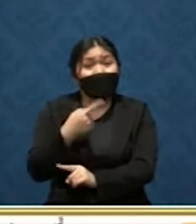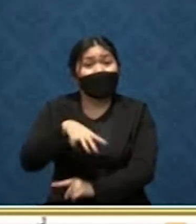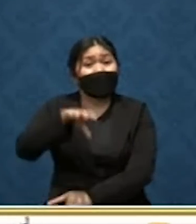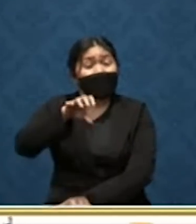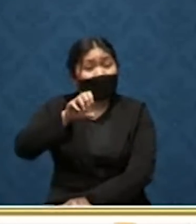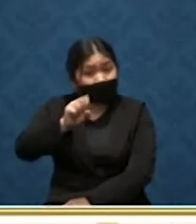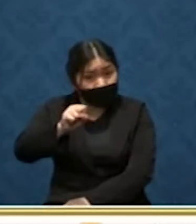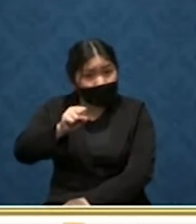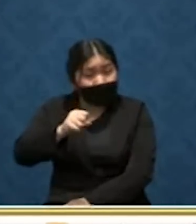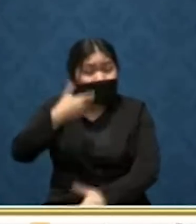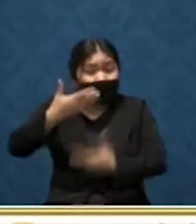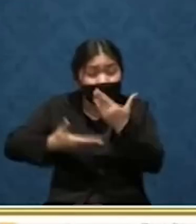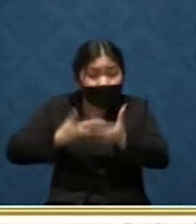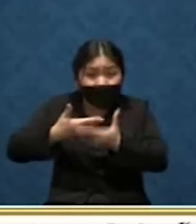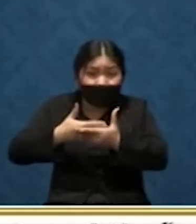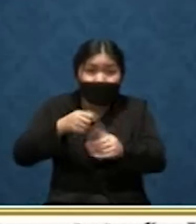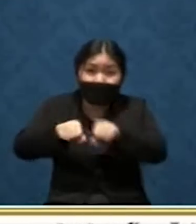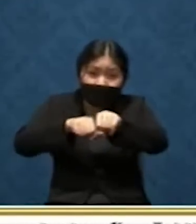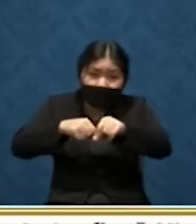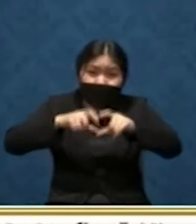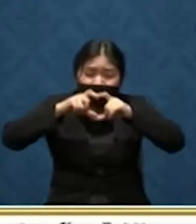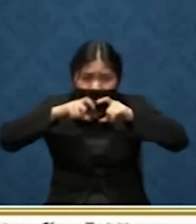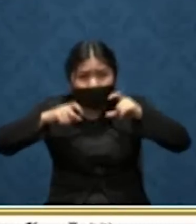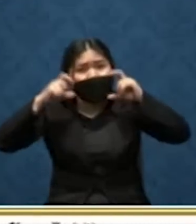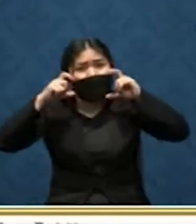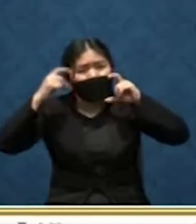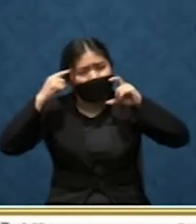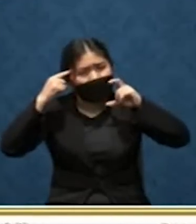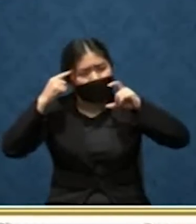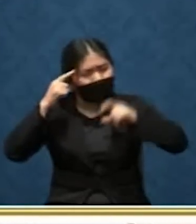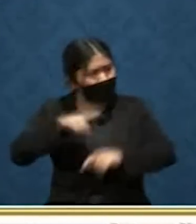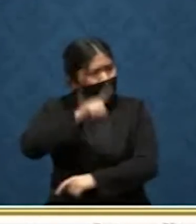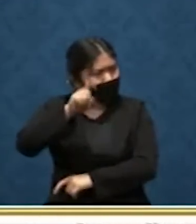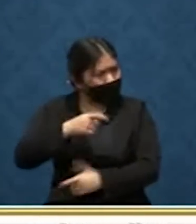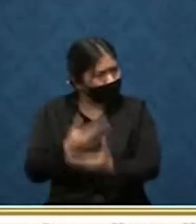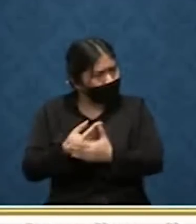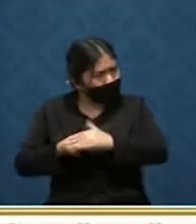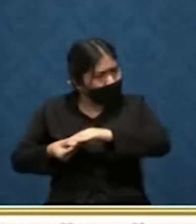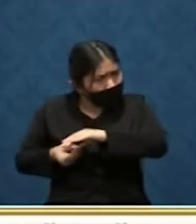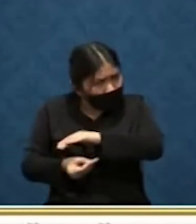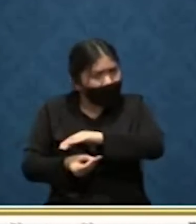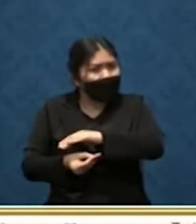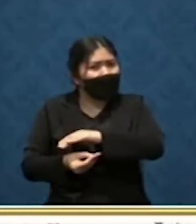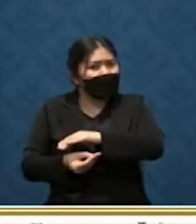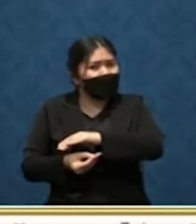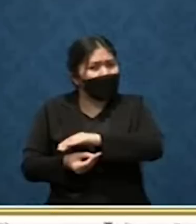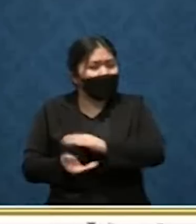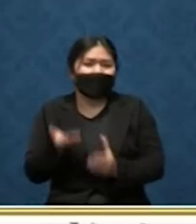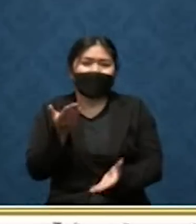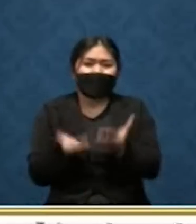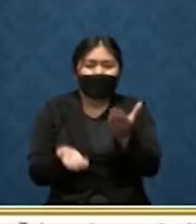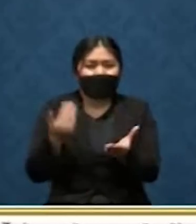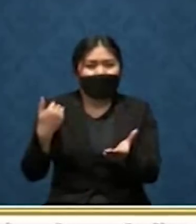ขายแ็ดซึงน่าสงสัยวเป็การฟอกเงินและบางรายท่ปทาน แสบมาก